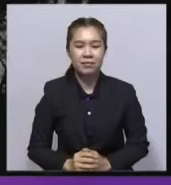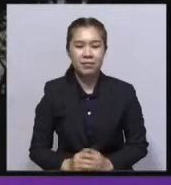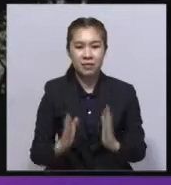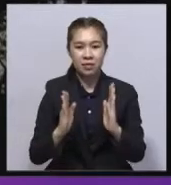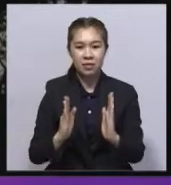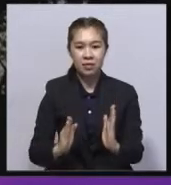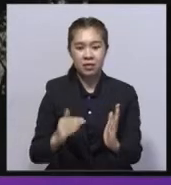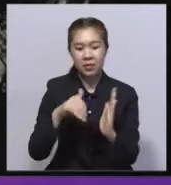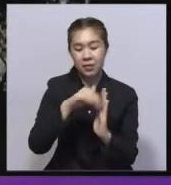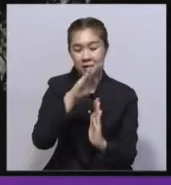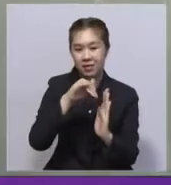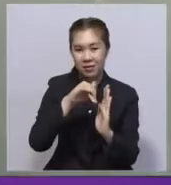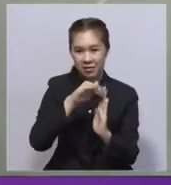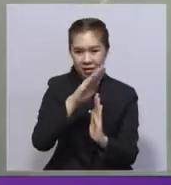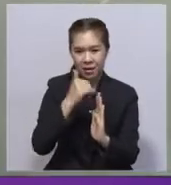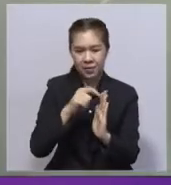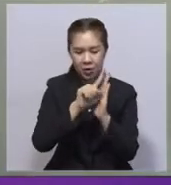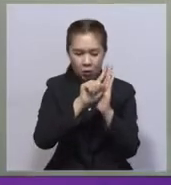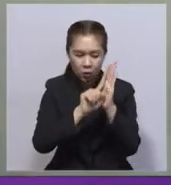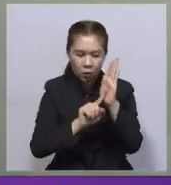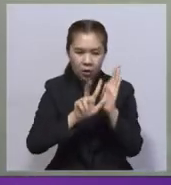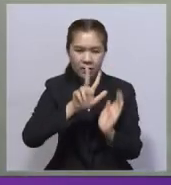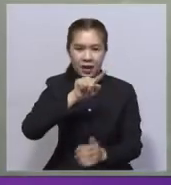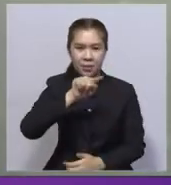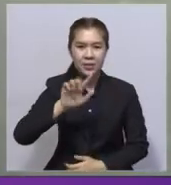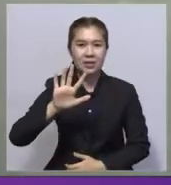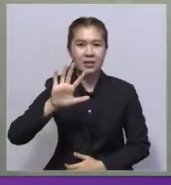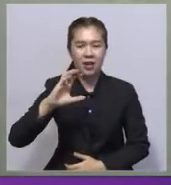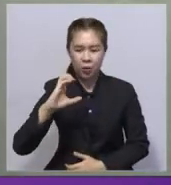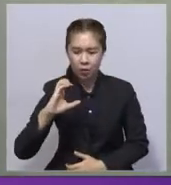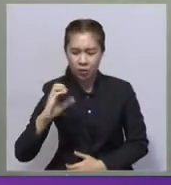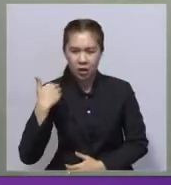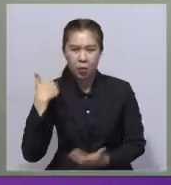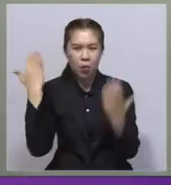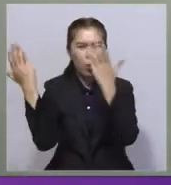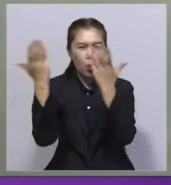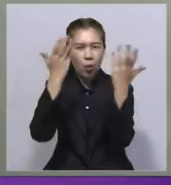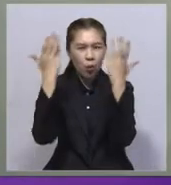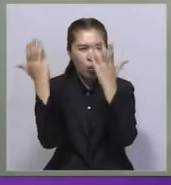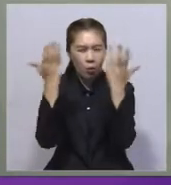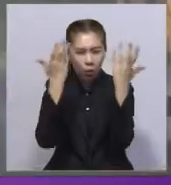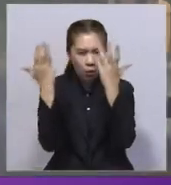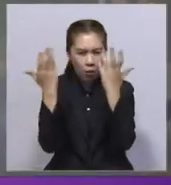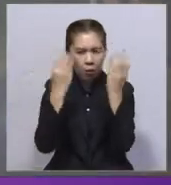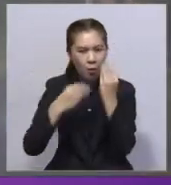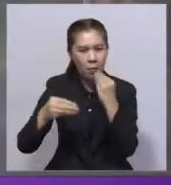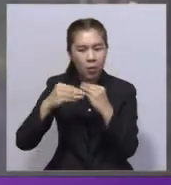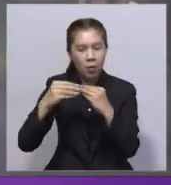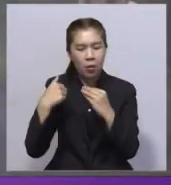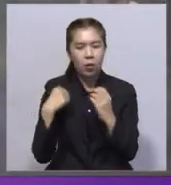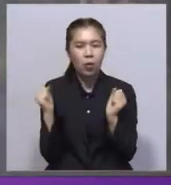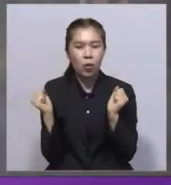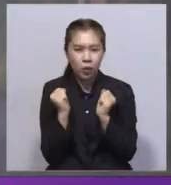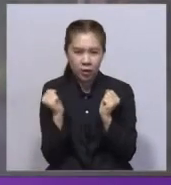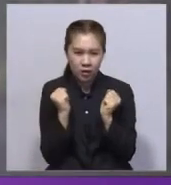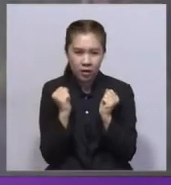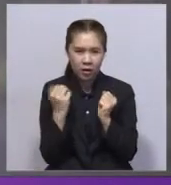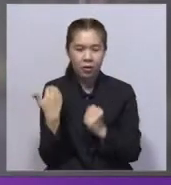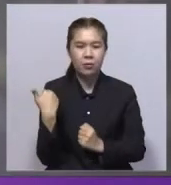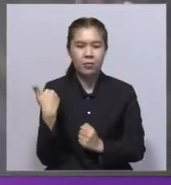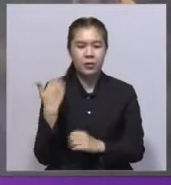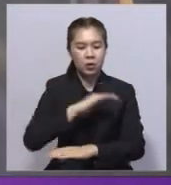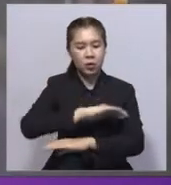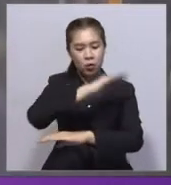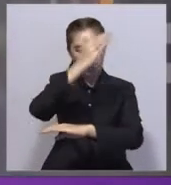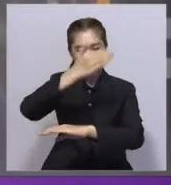ประเทศไทยตอนบนนะครับอุณหภูมิจะลดลงอีก 3-5 องศาเซลเซียสกับมีลมแรงทำให้อากาศหนาวเย็นโดยทั่วไปส่ว